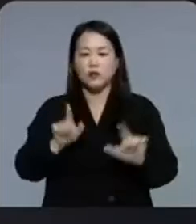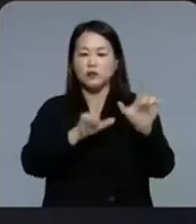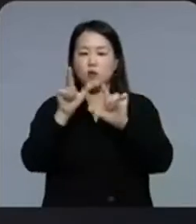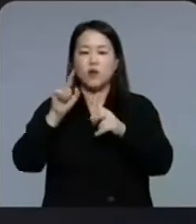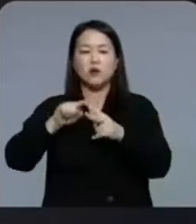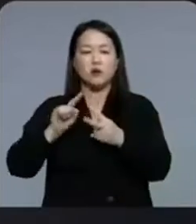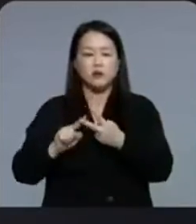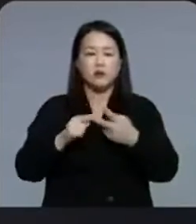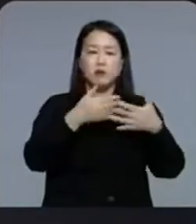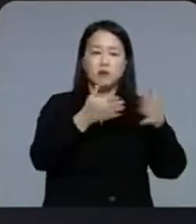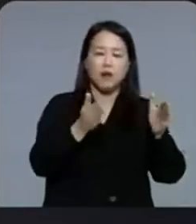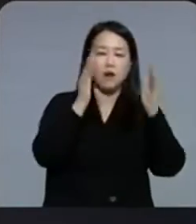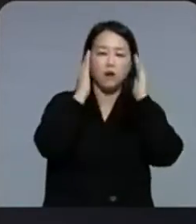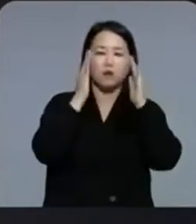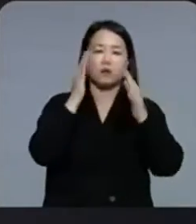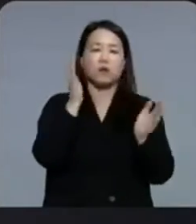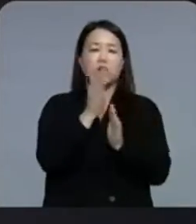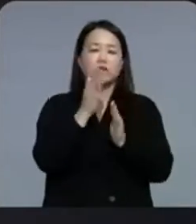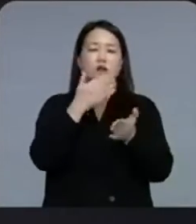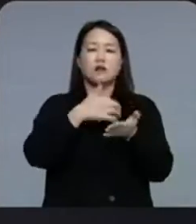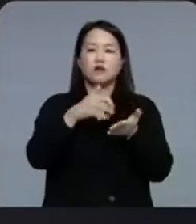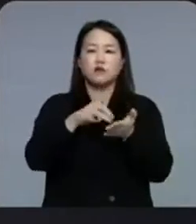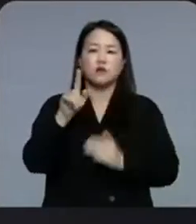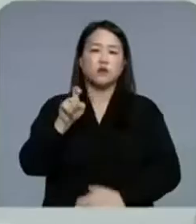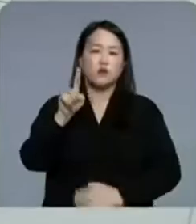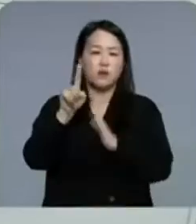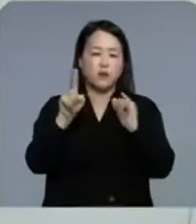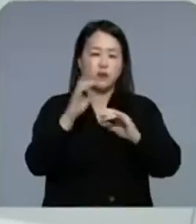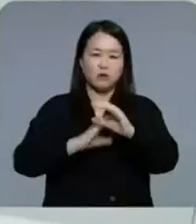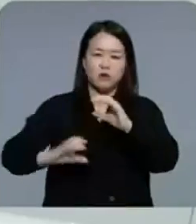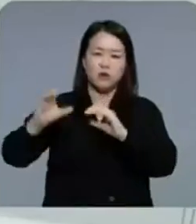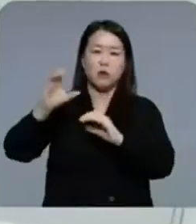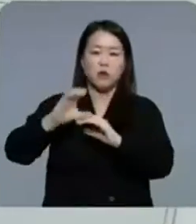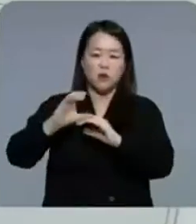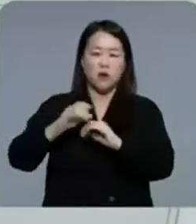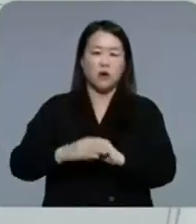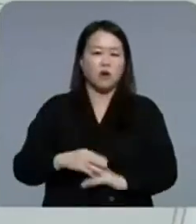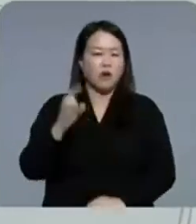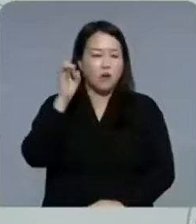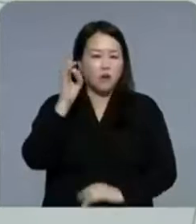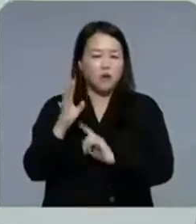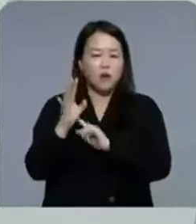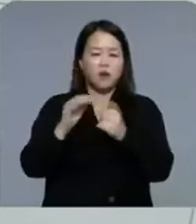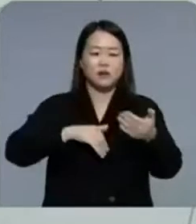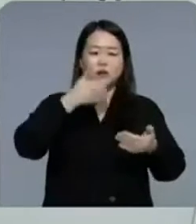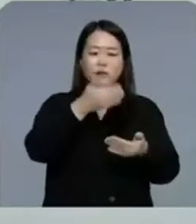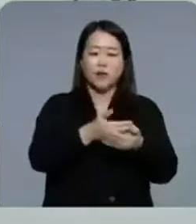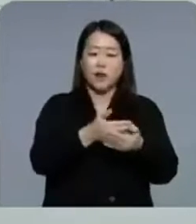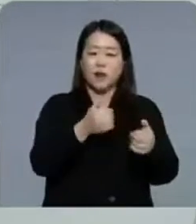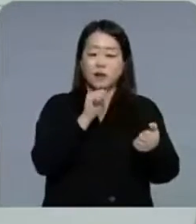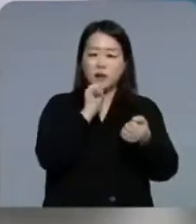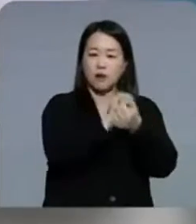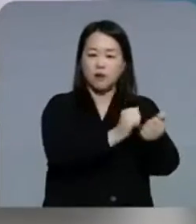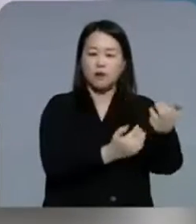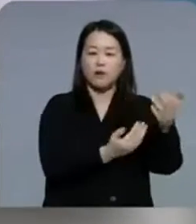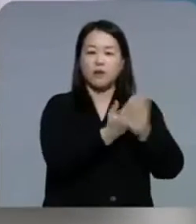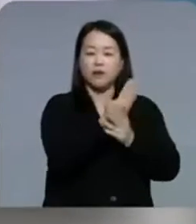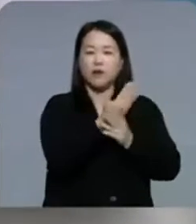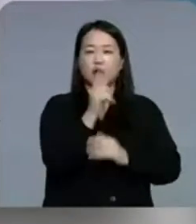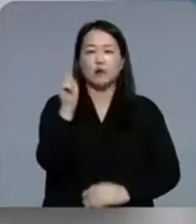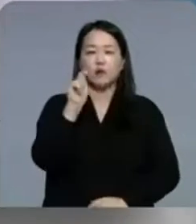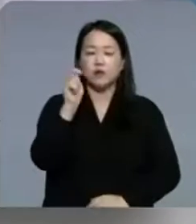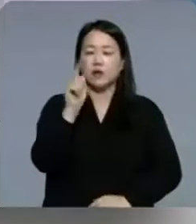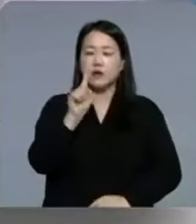수업을 같이 받은 학생 등 11명이 추가 감염됐습니다 기존의 집단감염이 발생한 고창에 한병원 관련